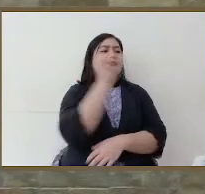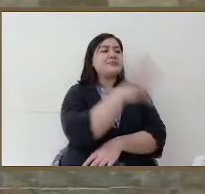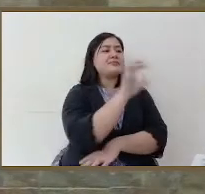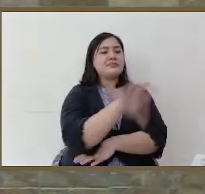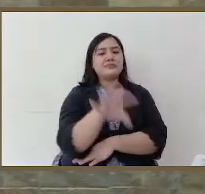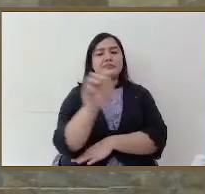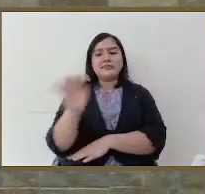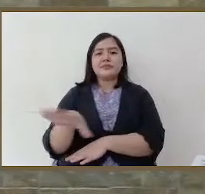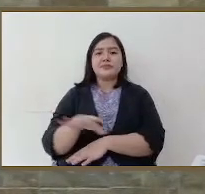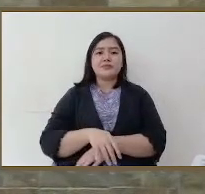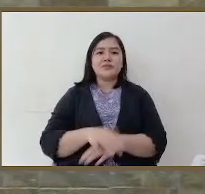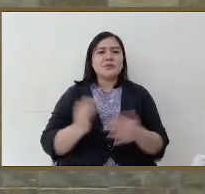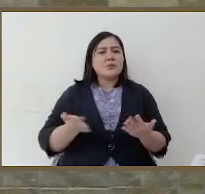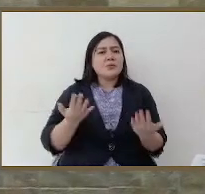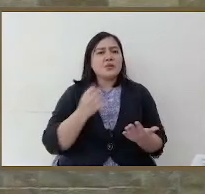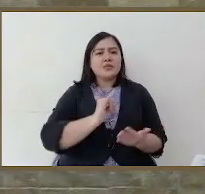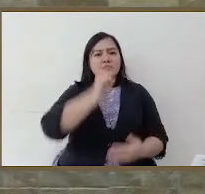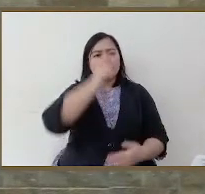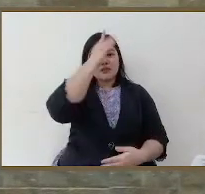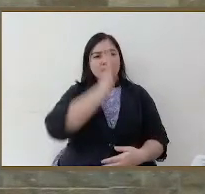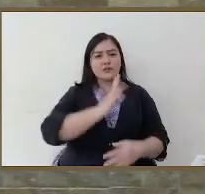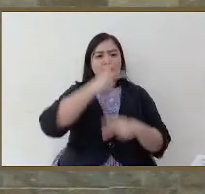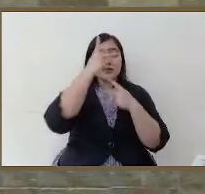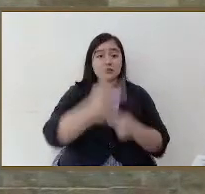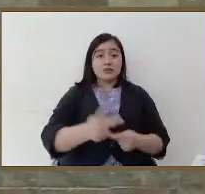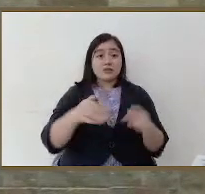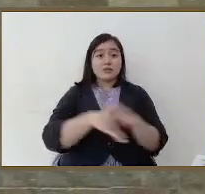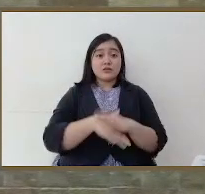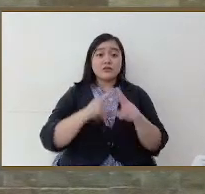presence of God in the home?